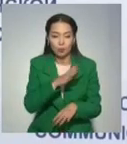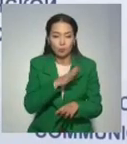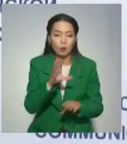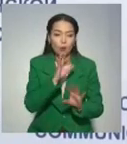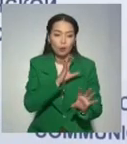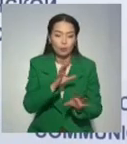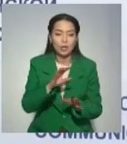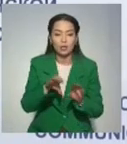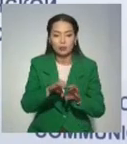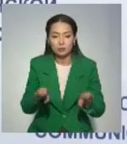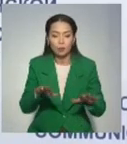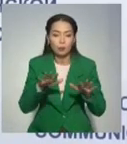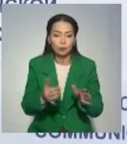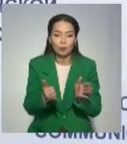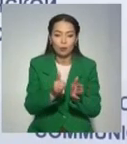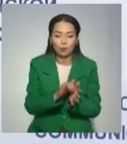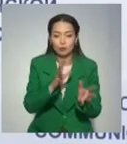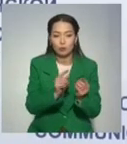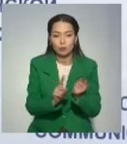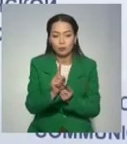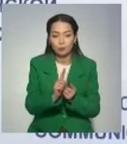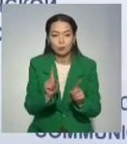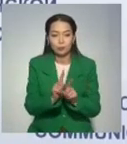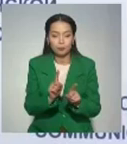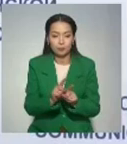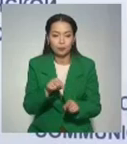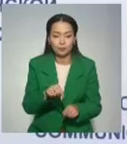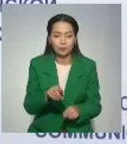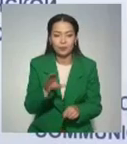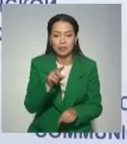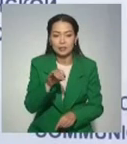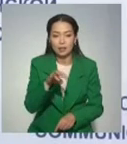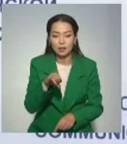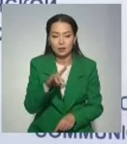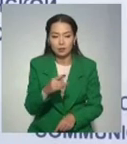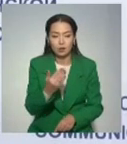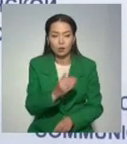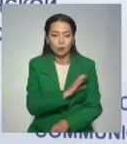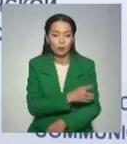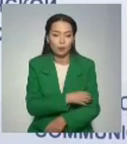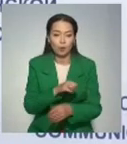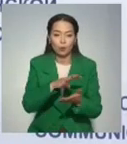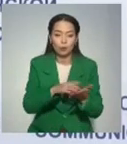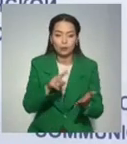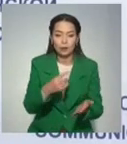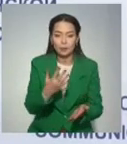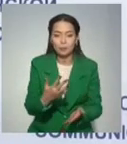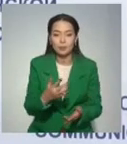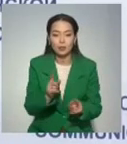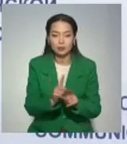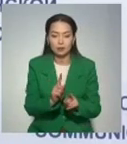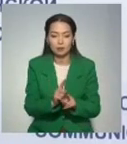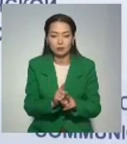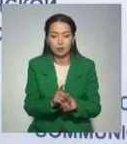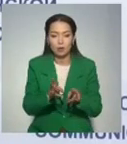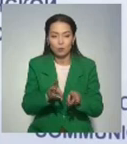нысандары мен инженерлік желілерін одан әрі жаңғырту шеңберінде биыл Зеренді ауылында қуаты сағатына 19,5 гигакалориялық